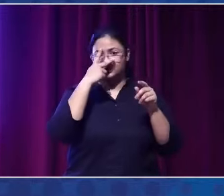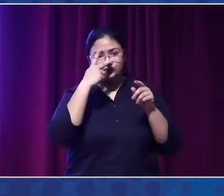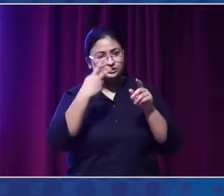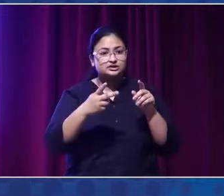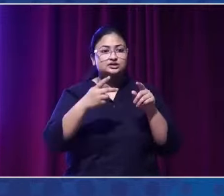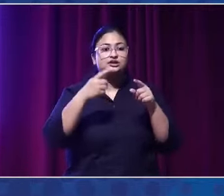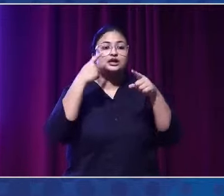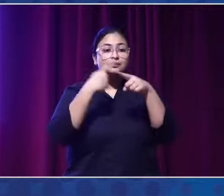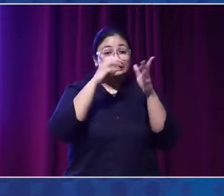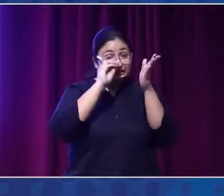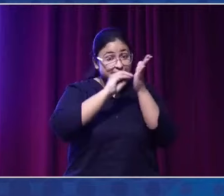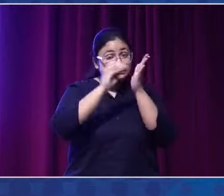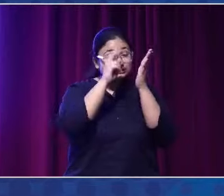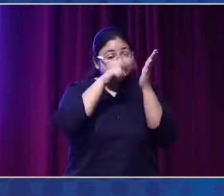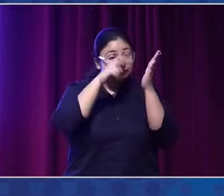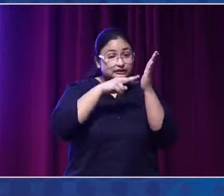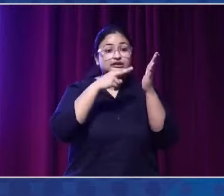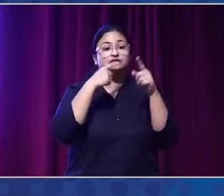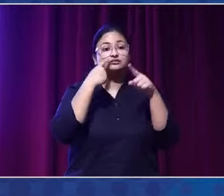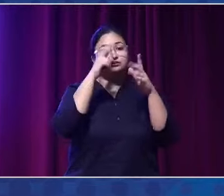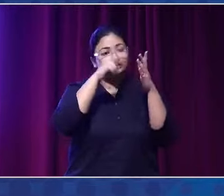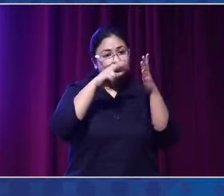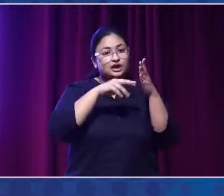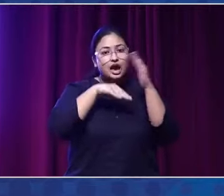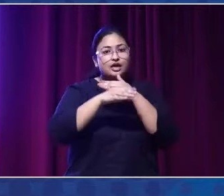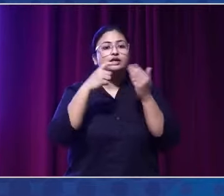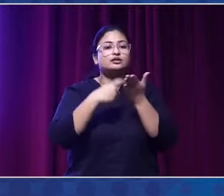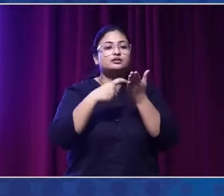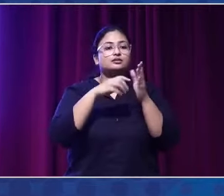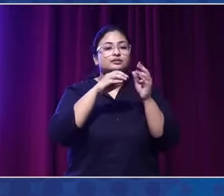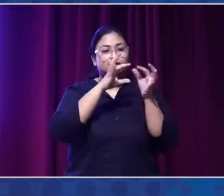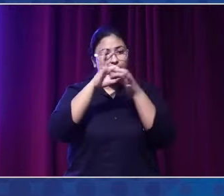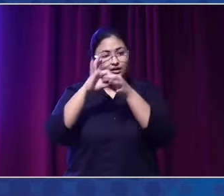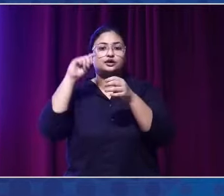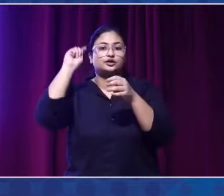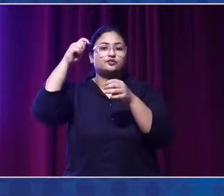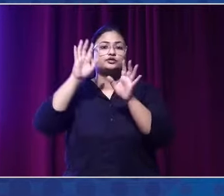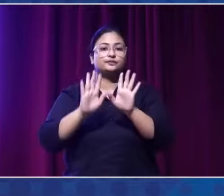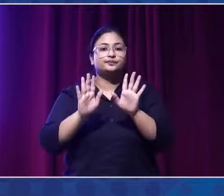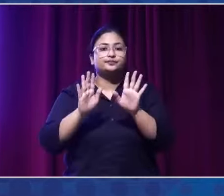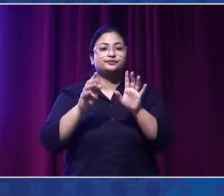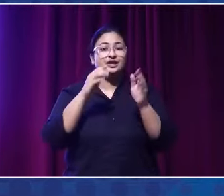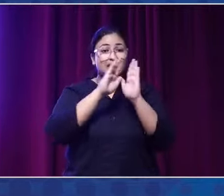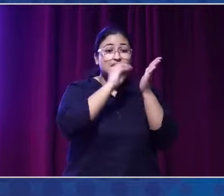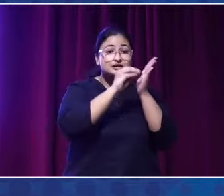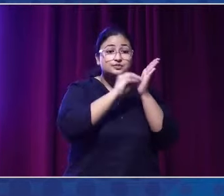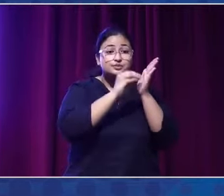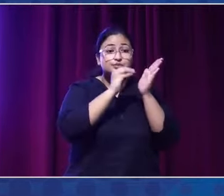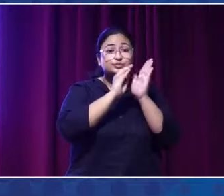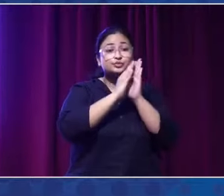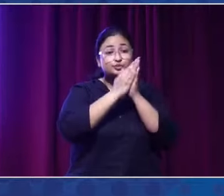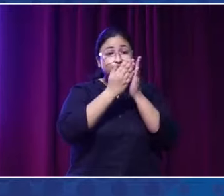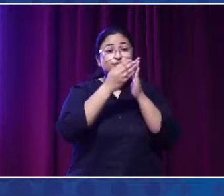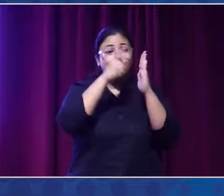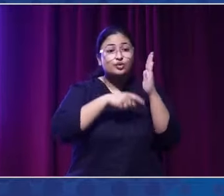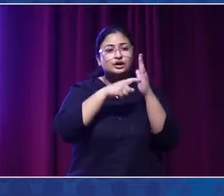लेकिन ये पढ़ भी लेना, इससे बनते हैं वीडियो, ये भी देख लेना, हैंडबुक फॉर रिटर्निंग ऑफिसर्स ये भी देख लेना, नेट